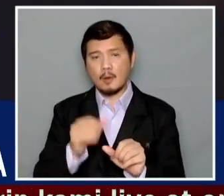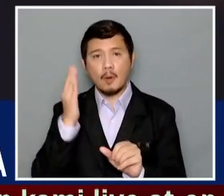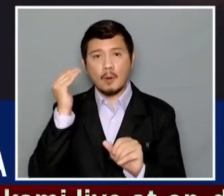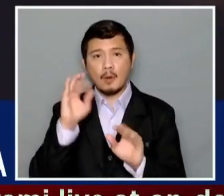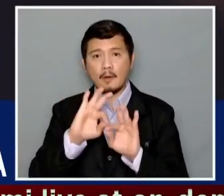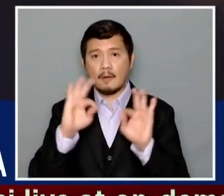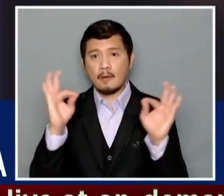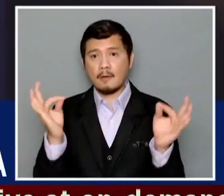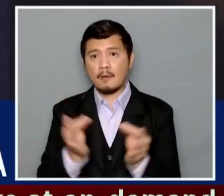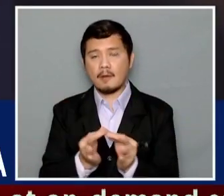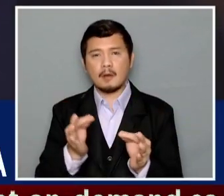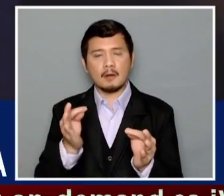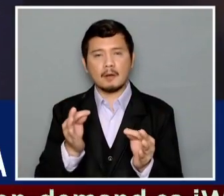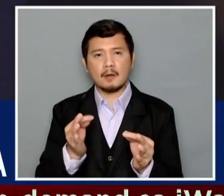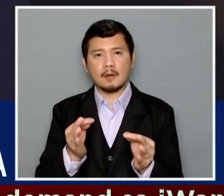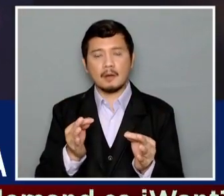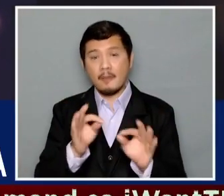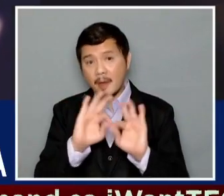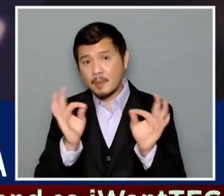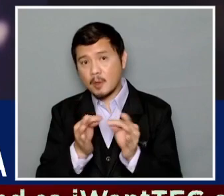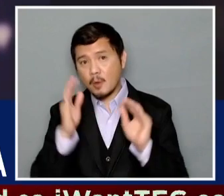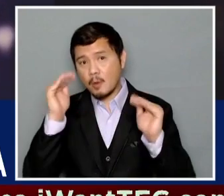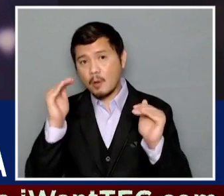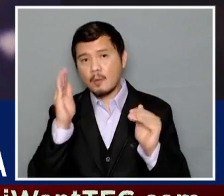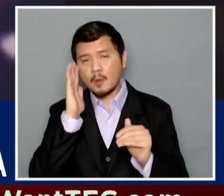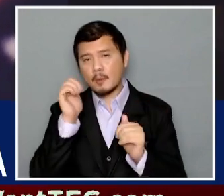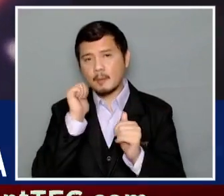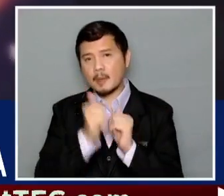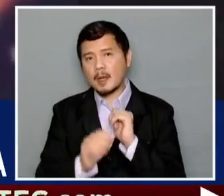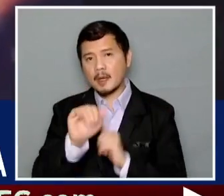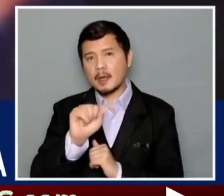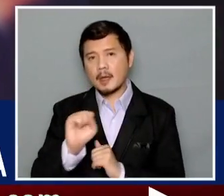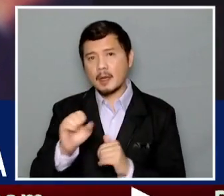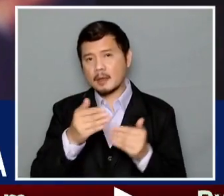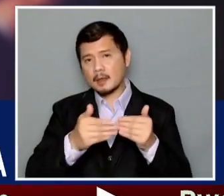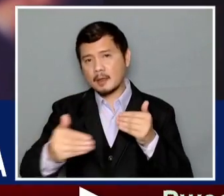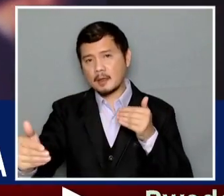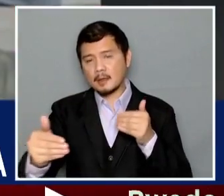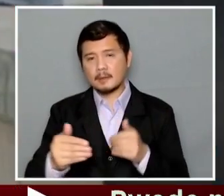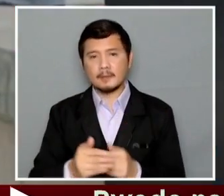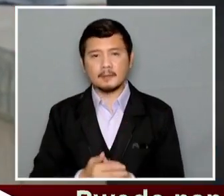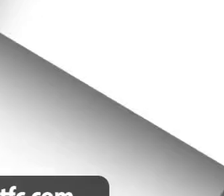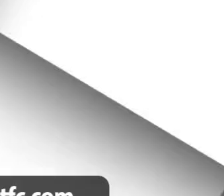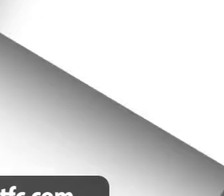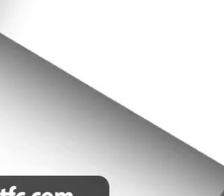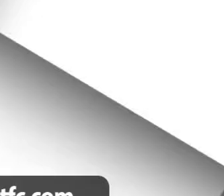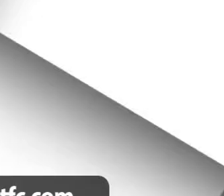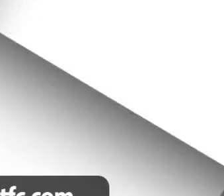kaso sa mga susunod na araw. Jack Batallones, ABS-CBN News.